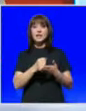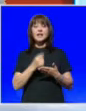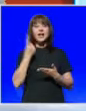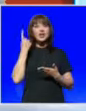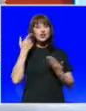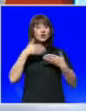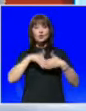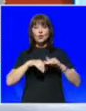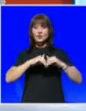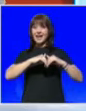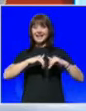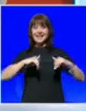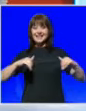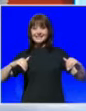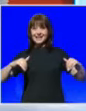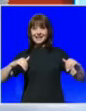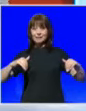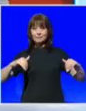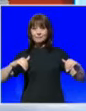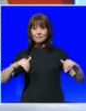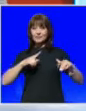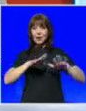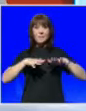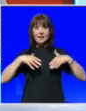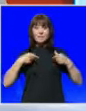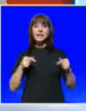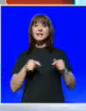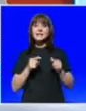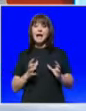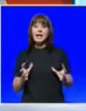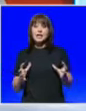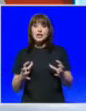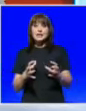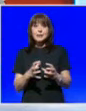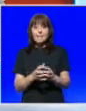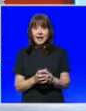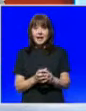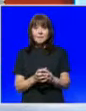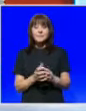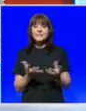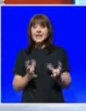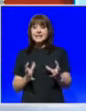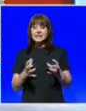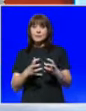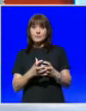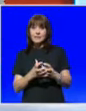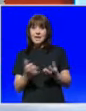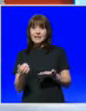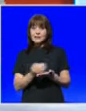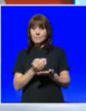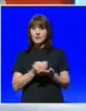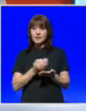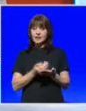днес сплоти управляващото мнозинство, кое ще е най-голямото предизвикателство в него? Събираемостта и приходите ли?